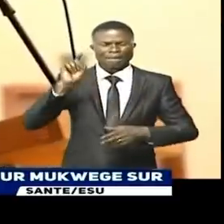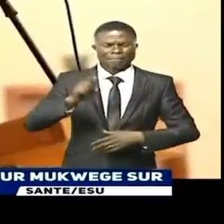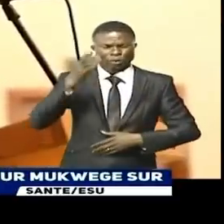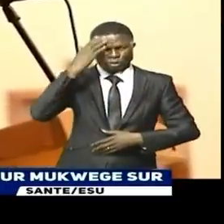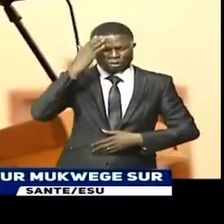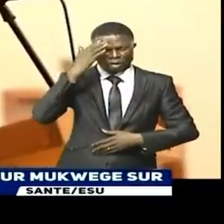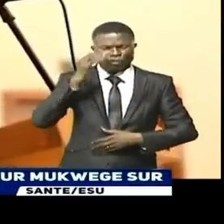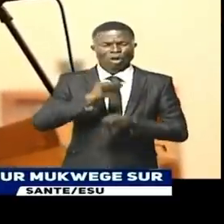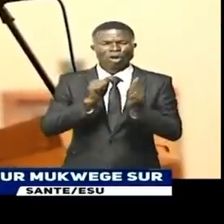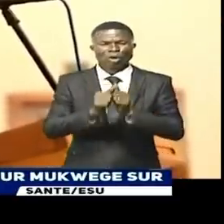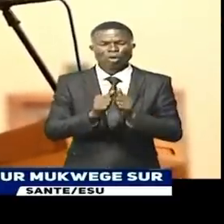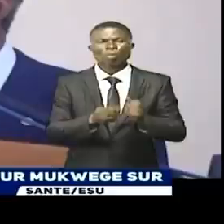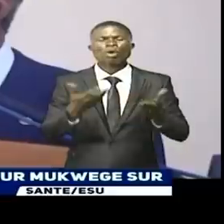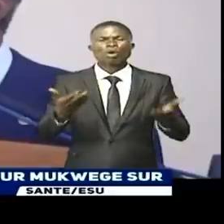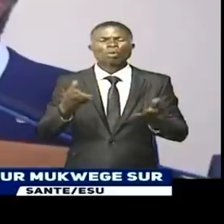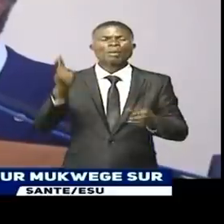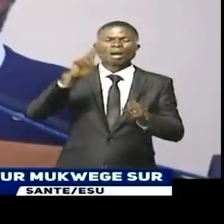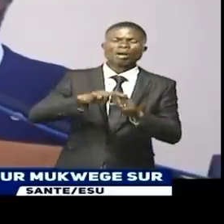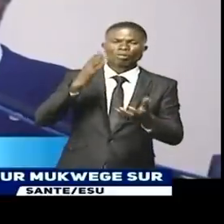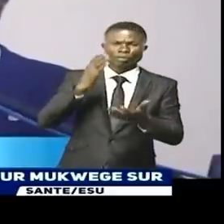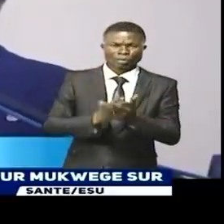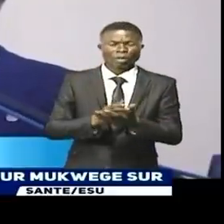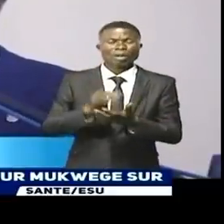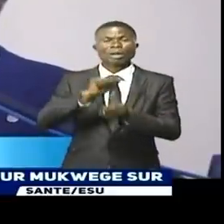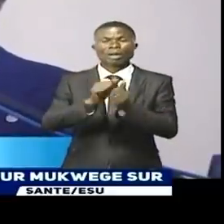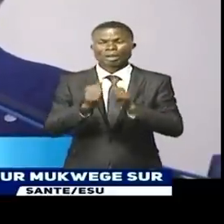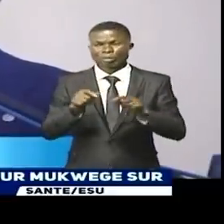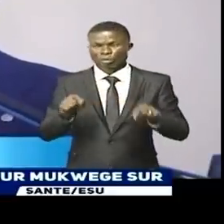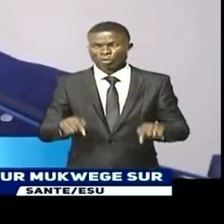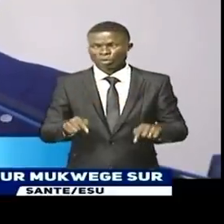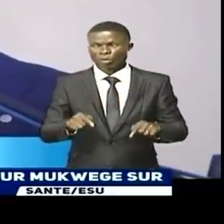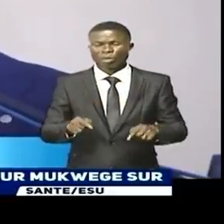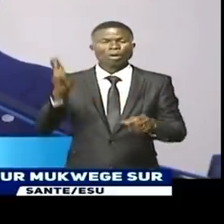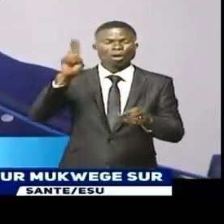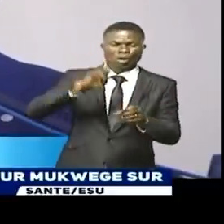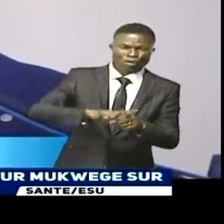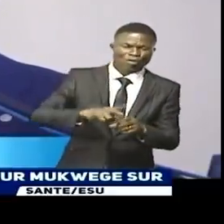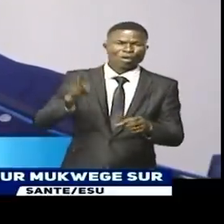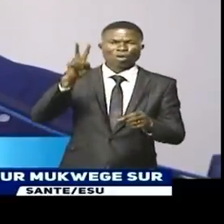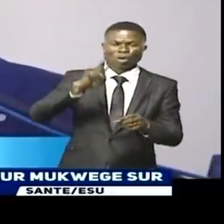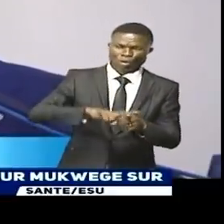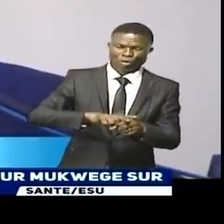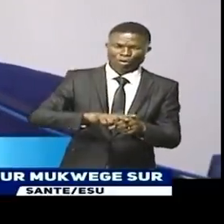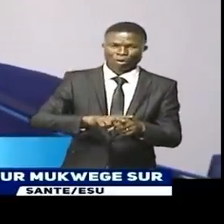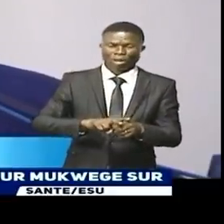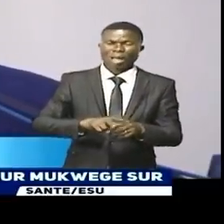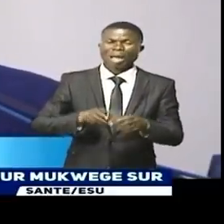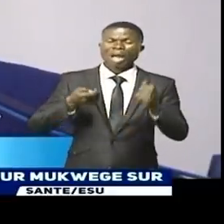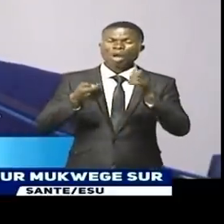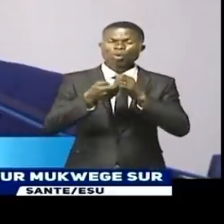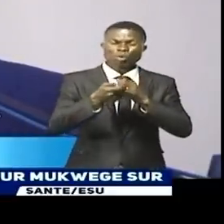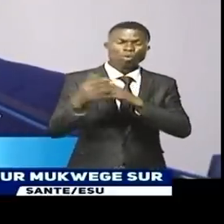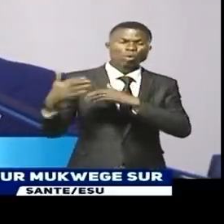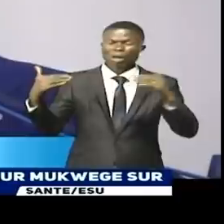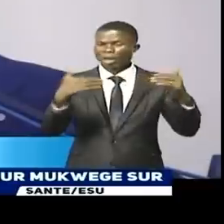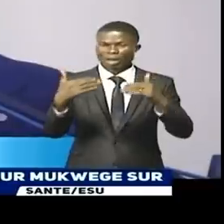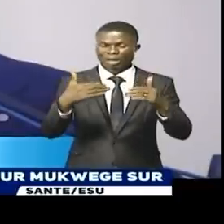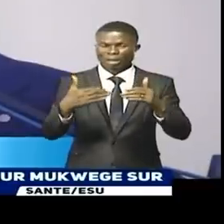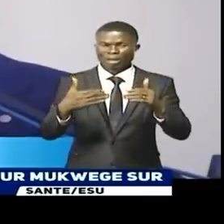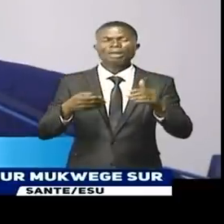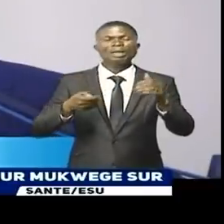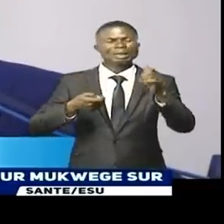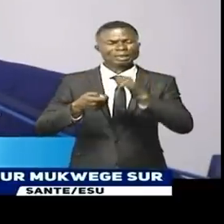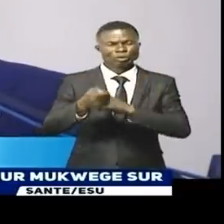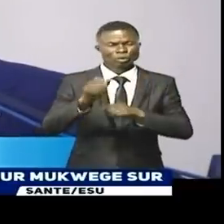nobel de la paix 2010 8 la thématique sur le viol comme arme de guerre nous positionne